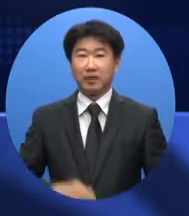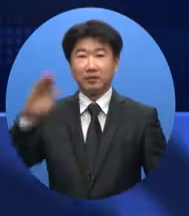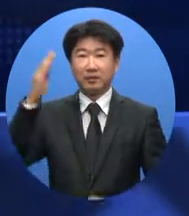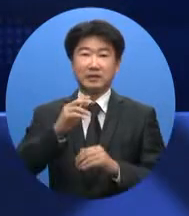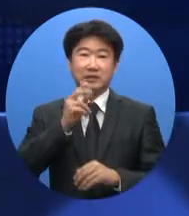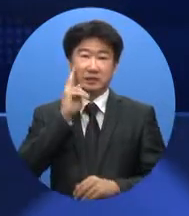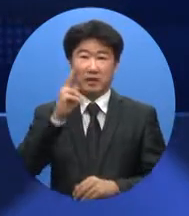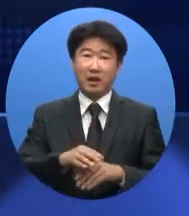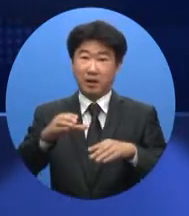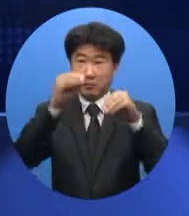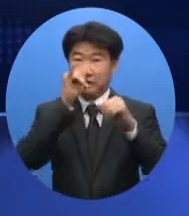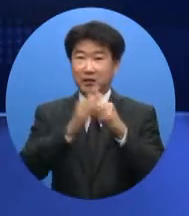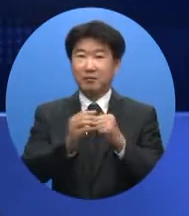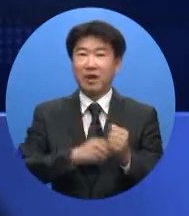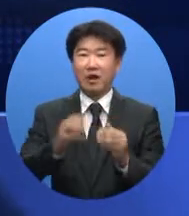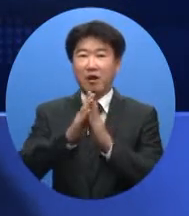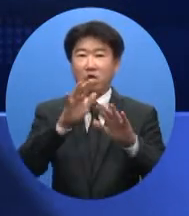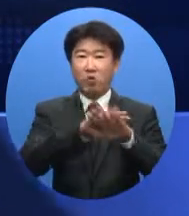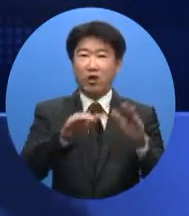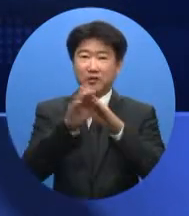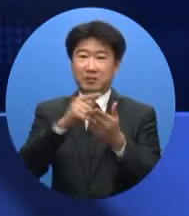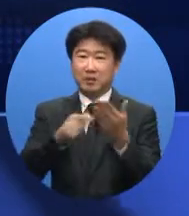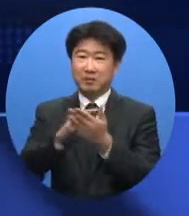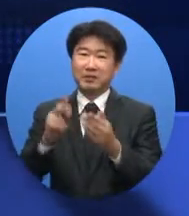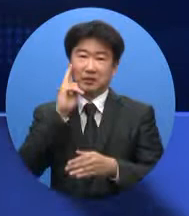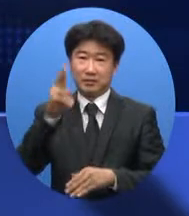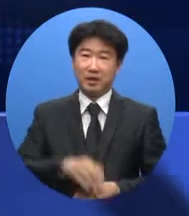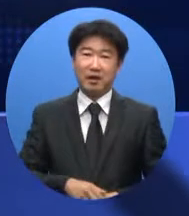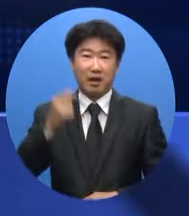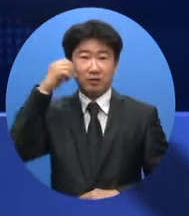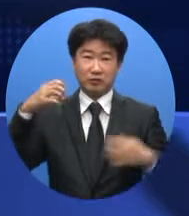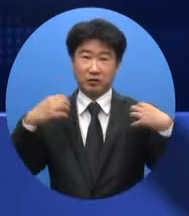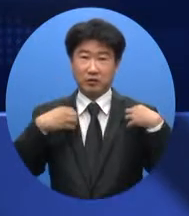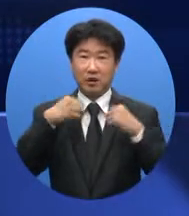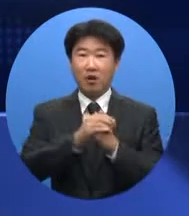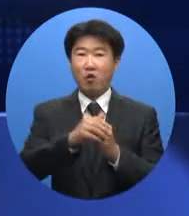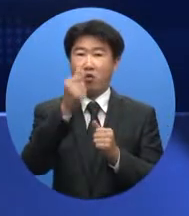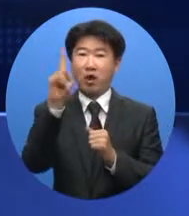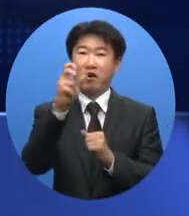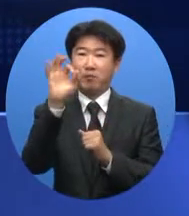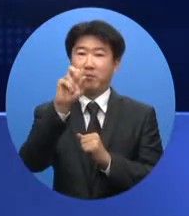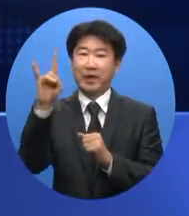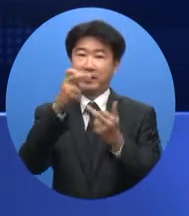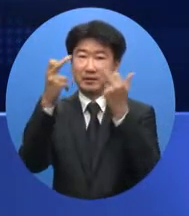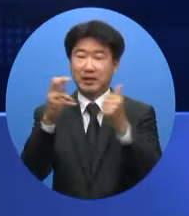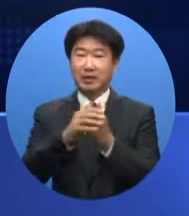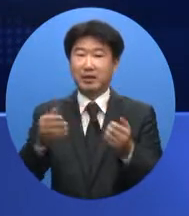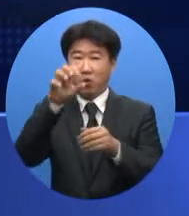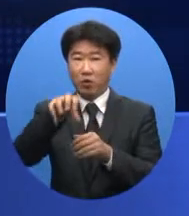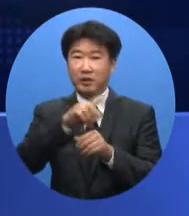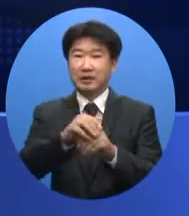최근 극심한 가뭄으로 농가 피해가 잇따르고 있는데요. 합천군은 지난 23일 황매산 재단에서 기관